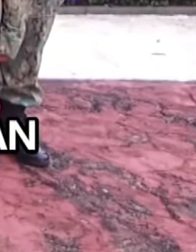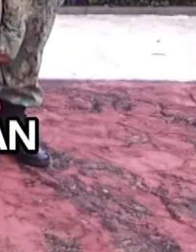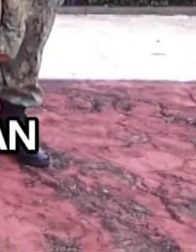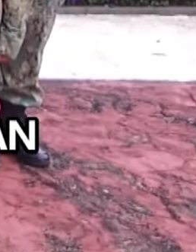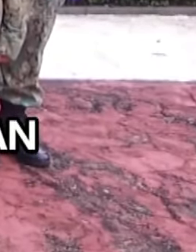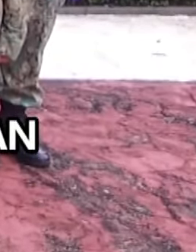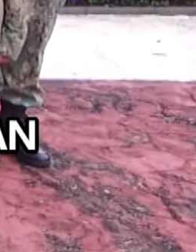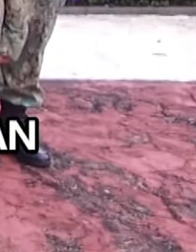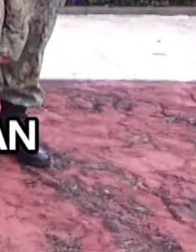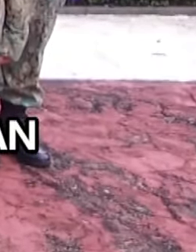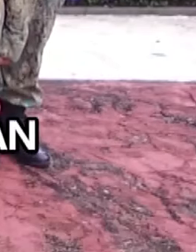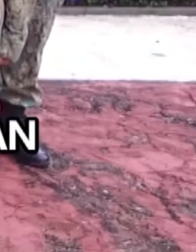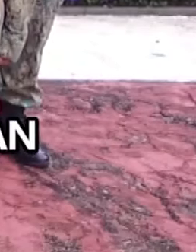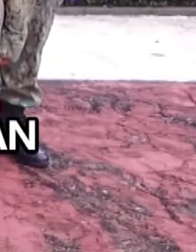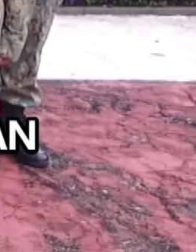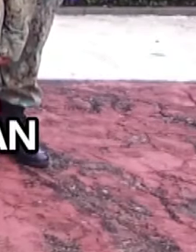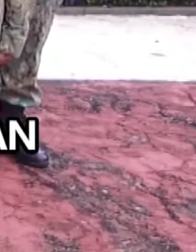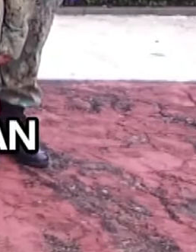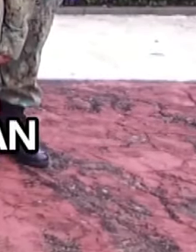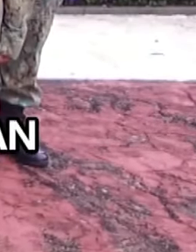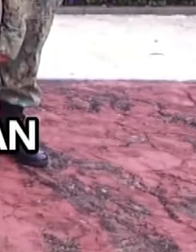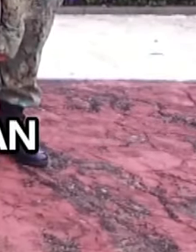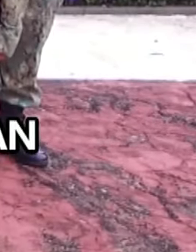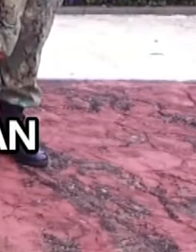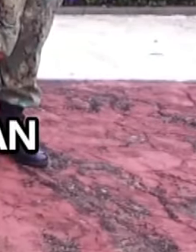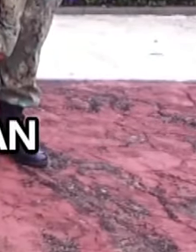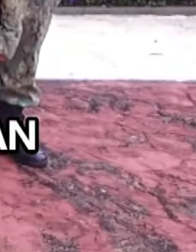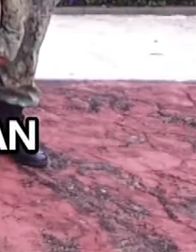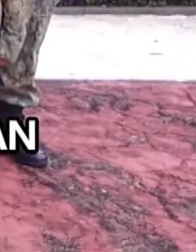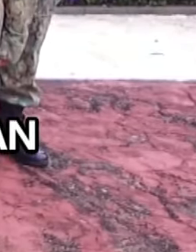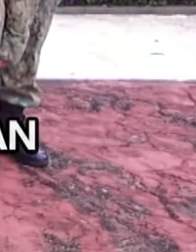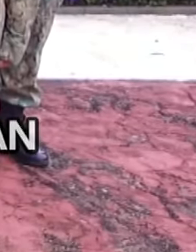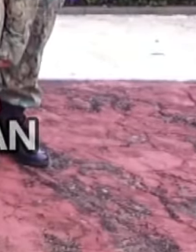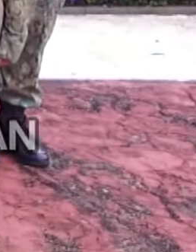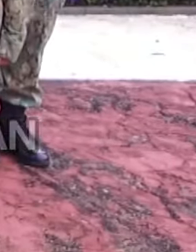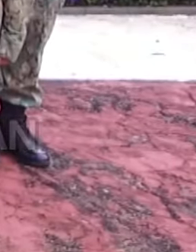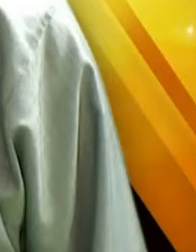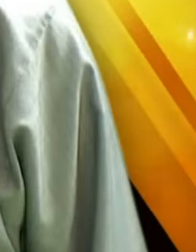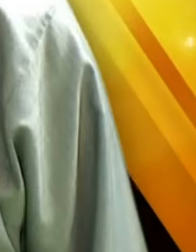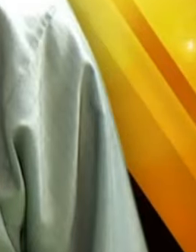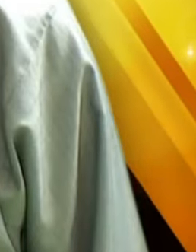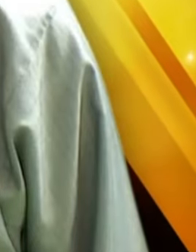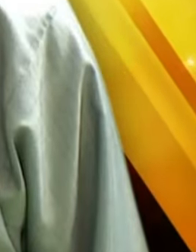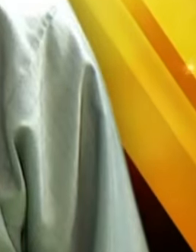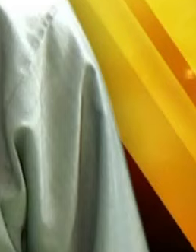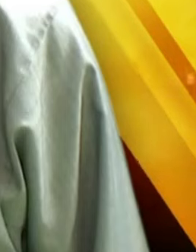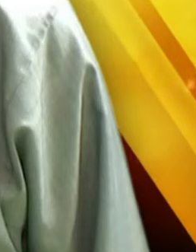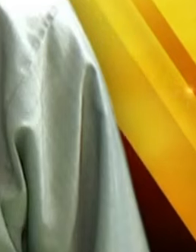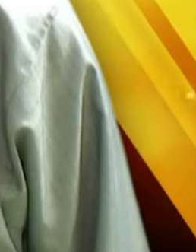sentiasa dalam lindungan Allah Subhanahu Wa Taala. Selamat Kebawah Duli Tuan Patrick.